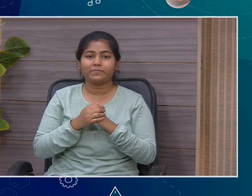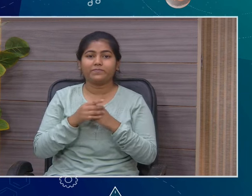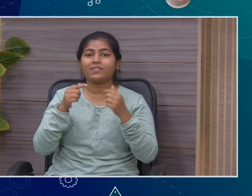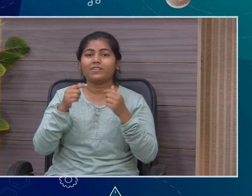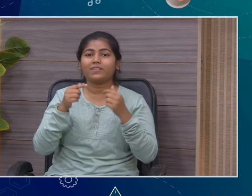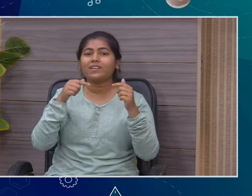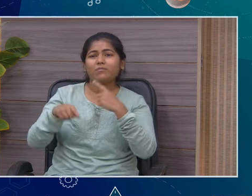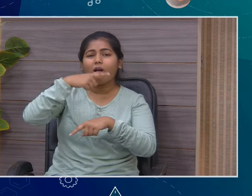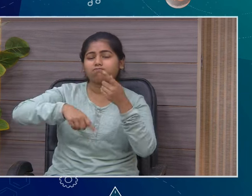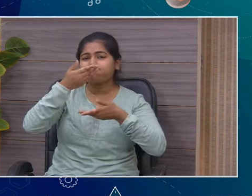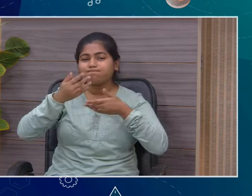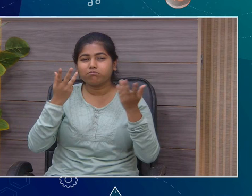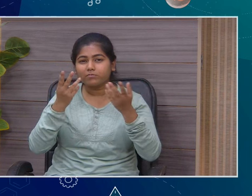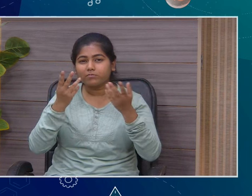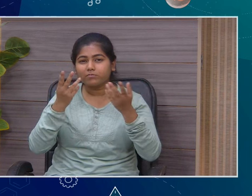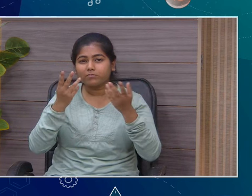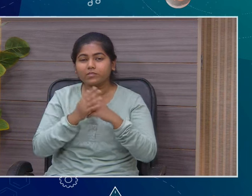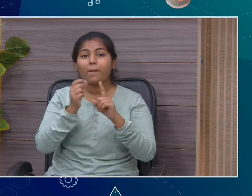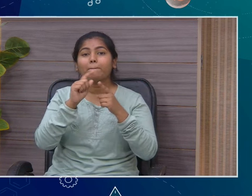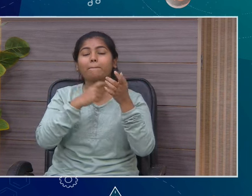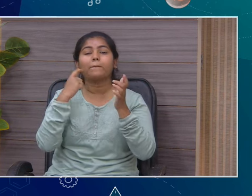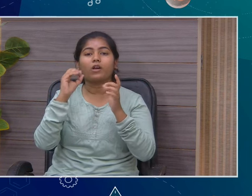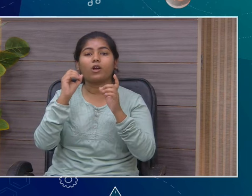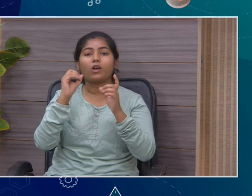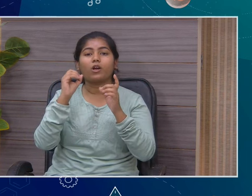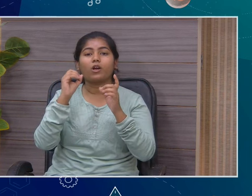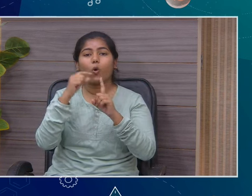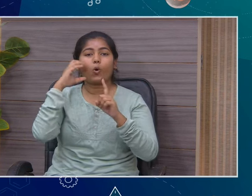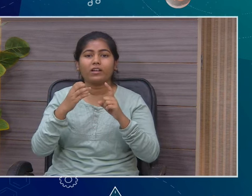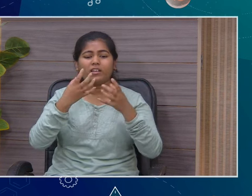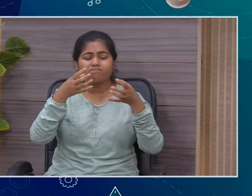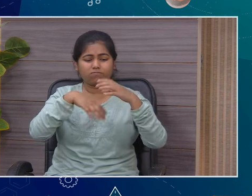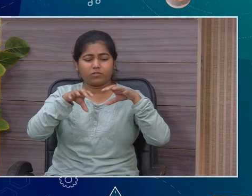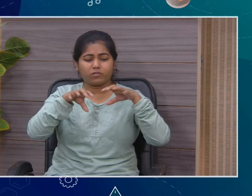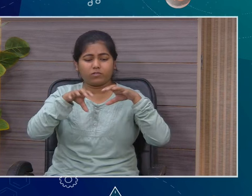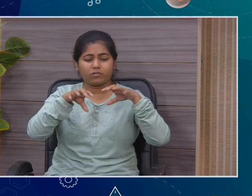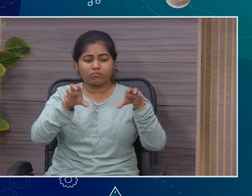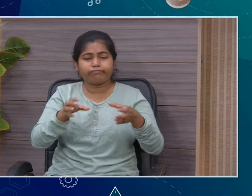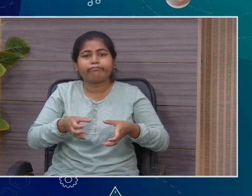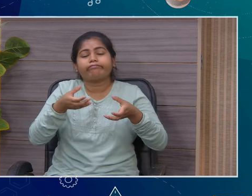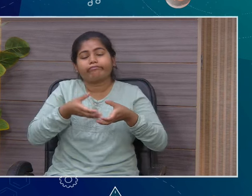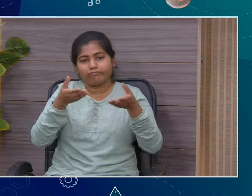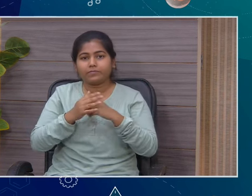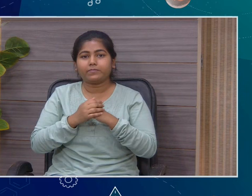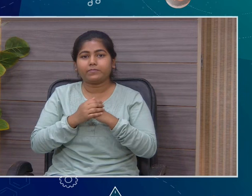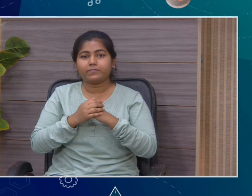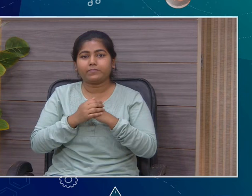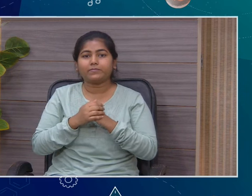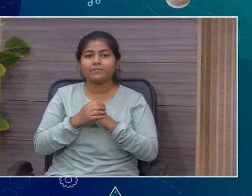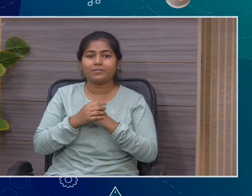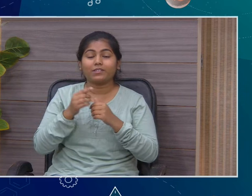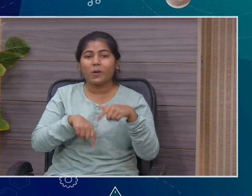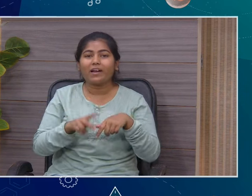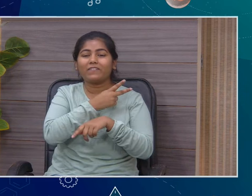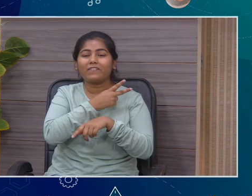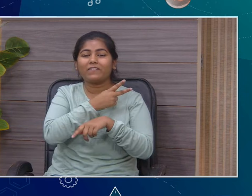आप पढ़ने जा रहे हैं पीरियोडिक क्लासिफिकेशन ऑफ एलिमेंट्स, यानी कि तत्वों का आवर्तीय वर्गीकरण। तो आज